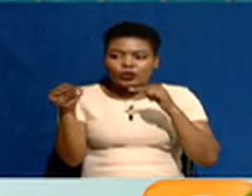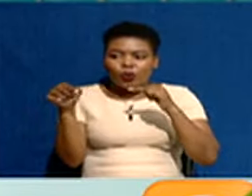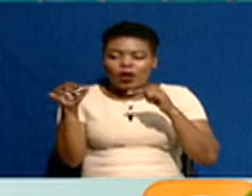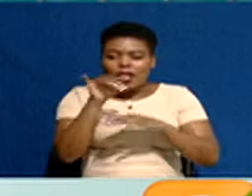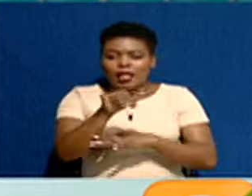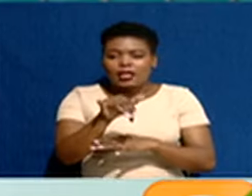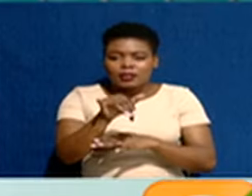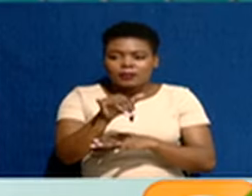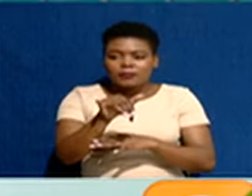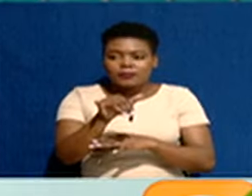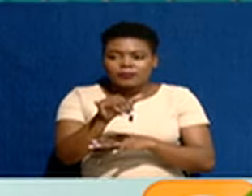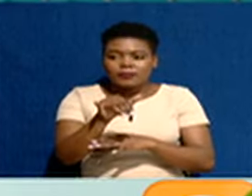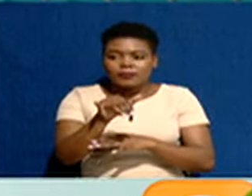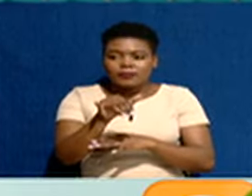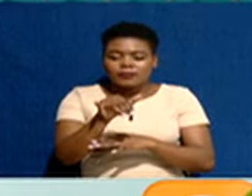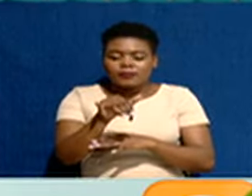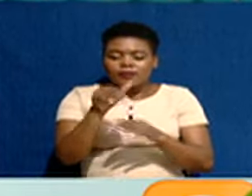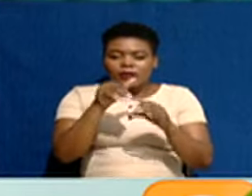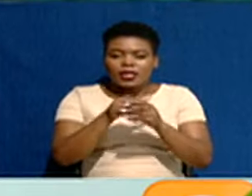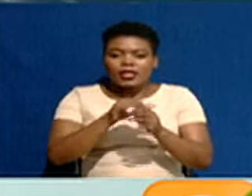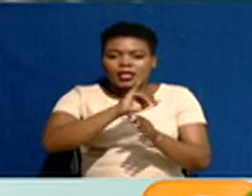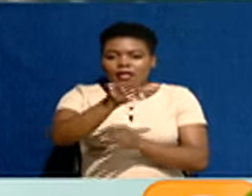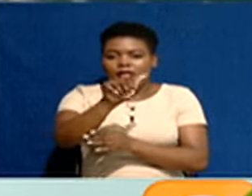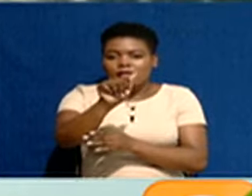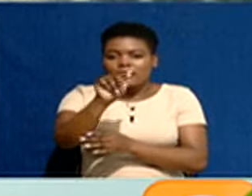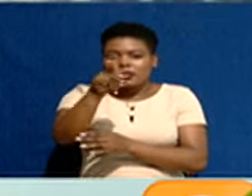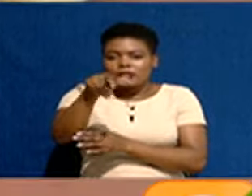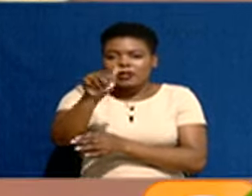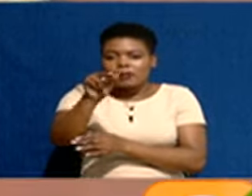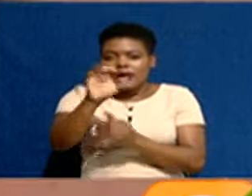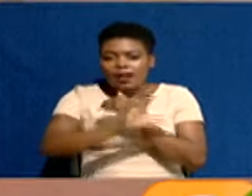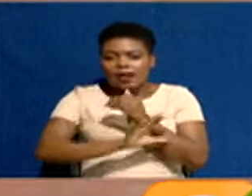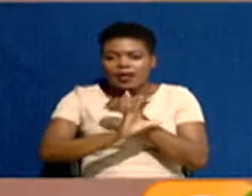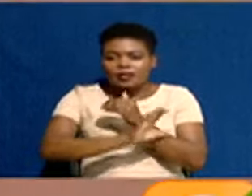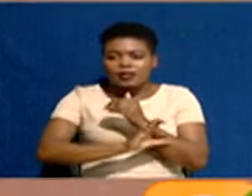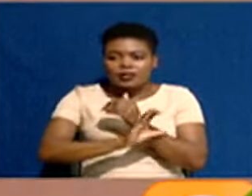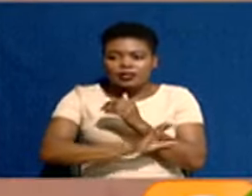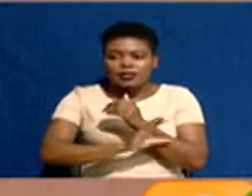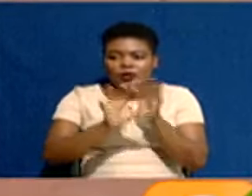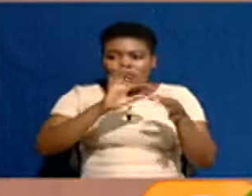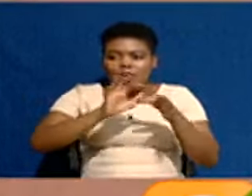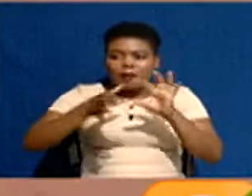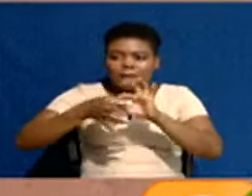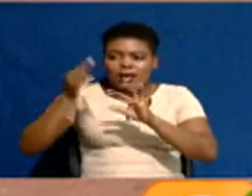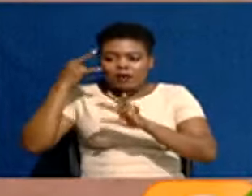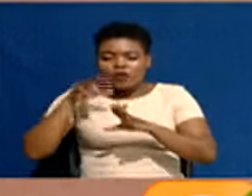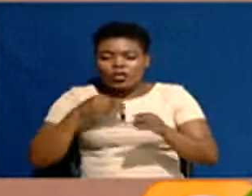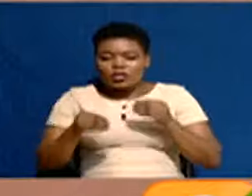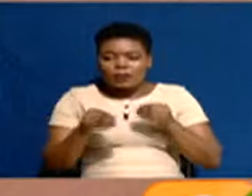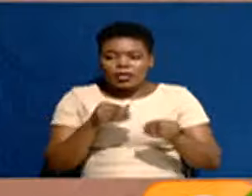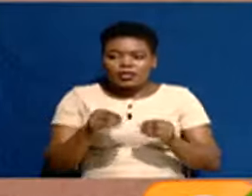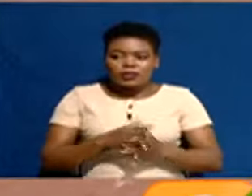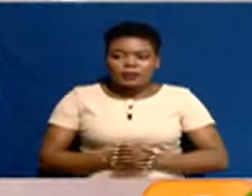hayo huko Japan kama matayarisho ya mashindano ya Olimpiki ya walemavu.